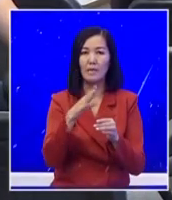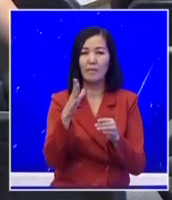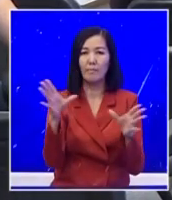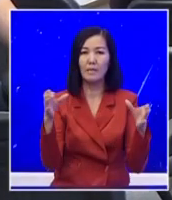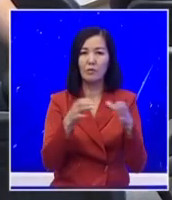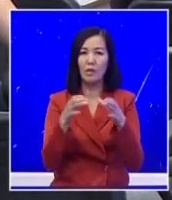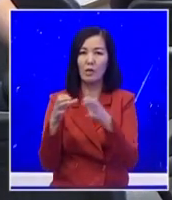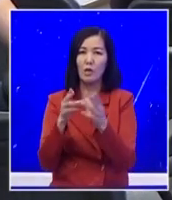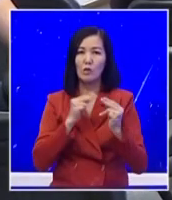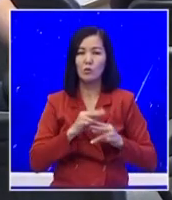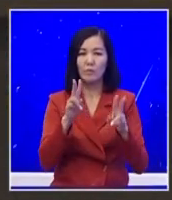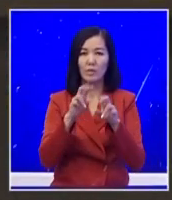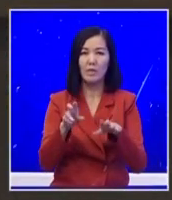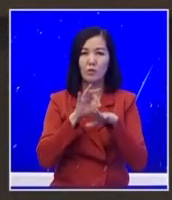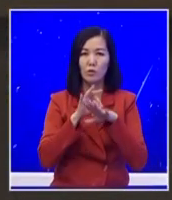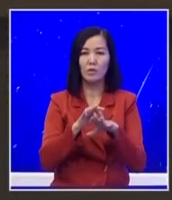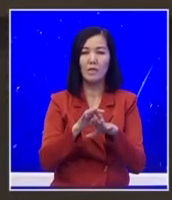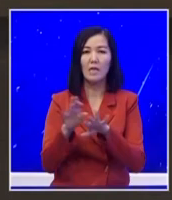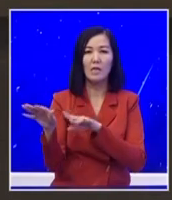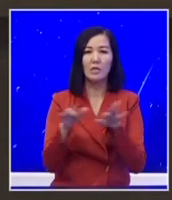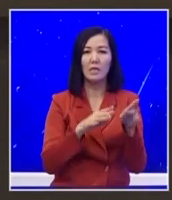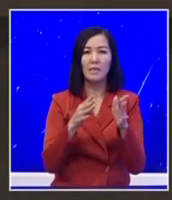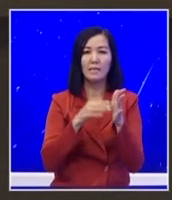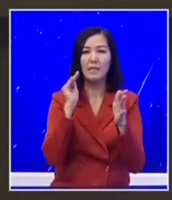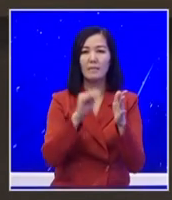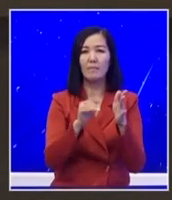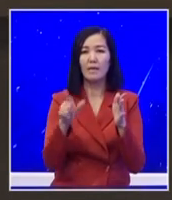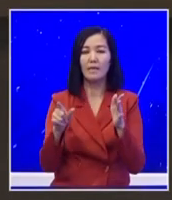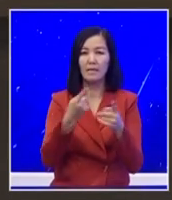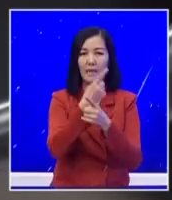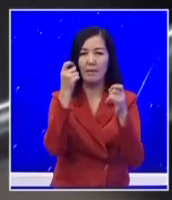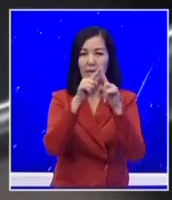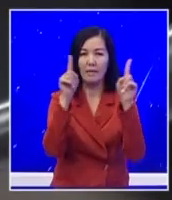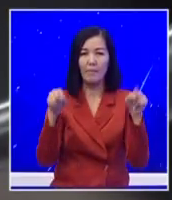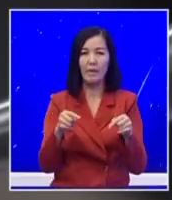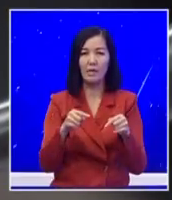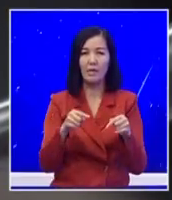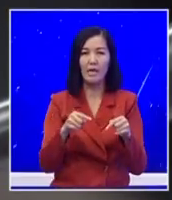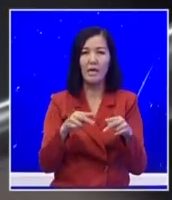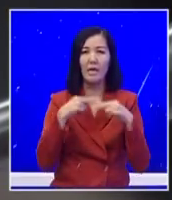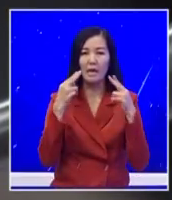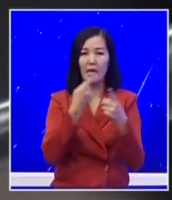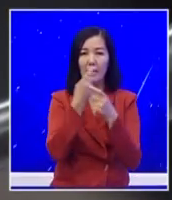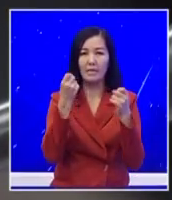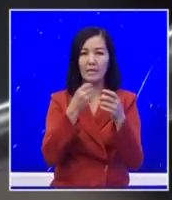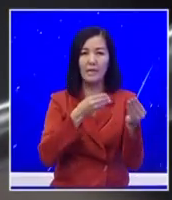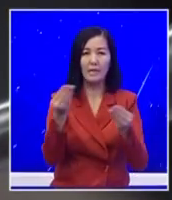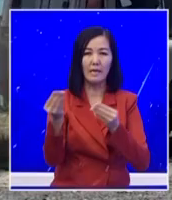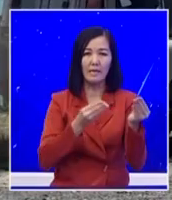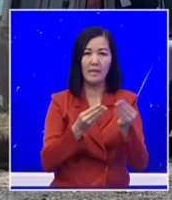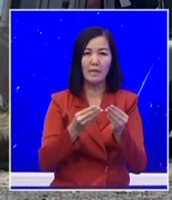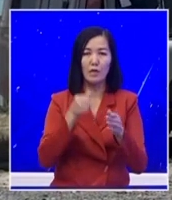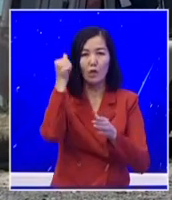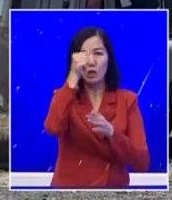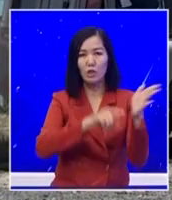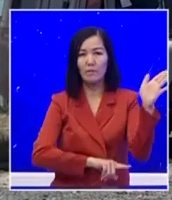жұмысын және рейдтер жүргізген. Шаралар барысында 8 мыңға тарта ақпараттық парақша, ескертпе қағаздары таратылған. Айта